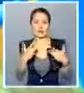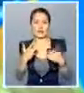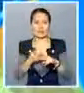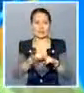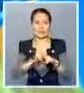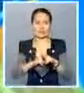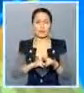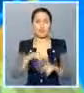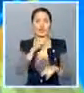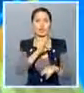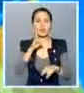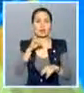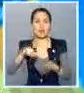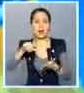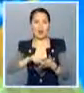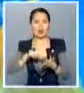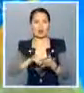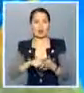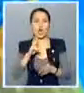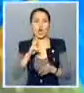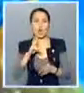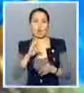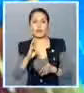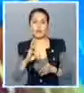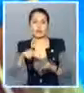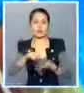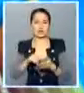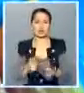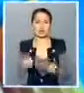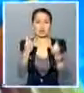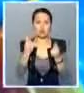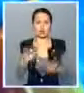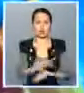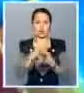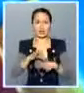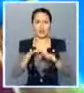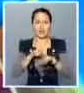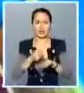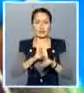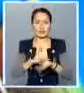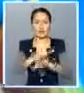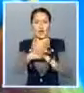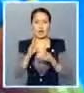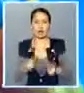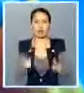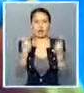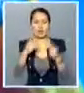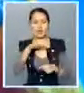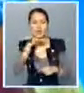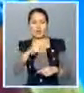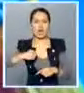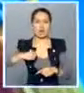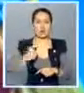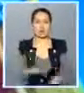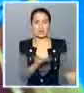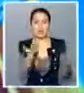театрында президент Нұрсұлтан Назарбаевтың қатысуымен Димекеңнің 100 жылдық мерейтойына орай үлкен салтанатты шара өтті. Оған атпал азаматтың